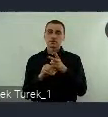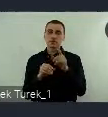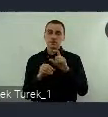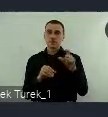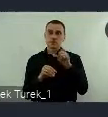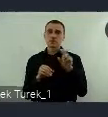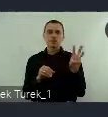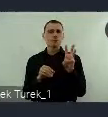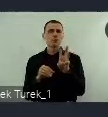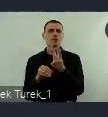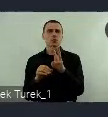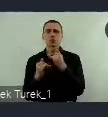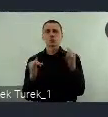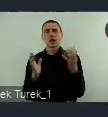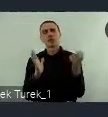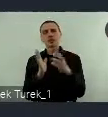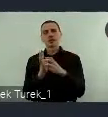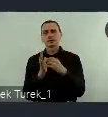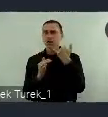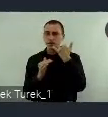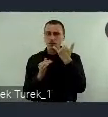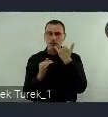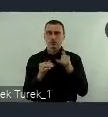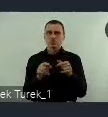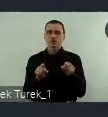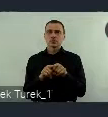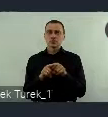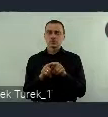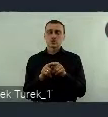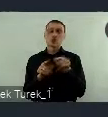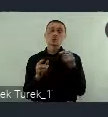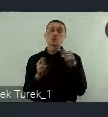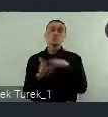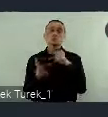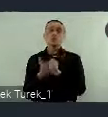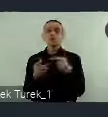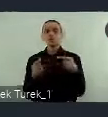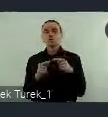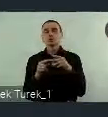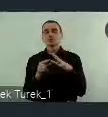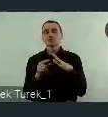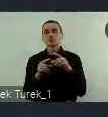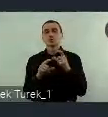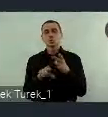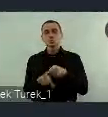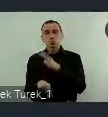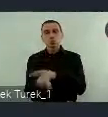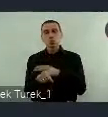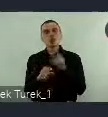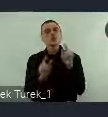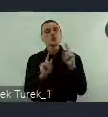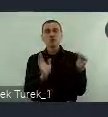internetowych aplikacji mobilnych podmiotów publicznych oczywiście znowu Sprawa dotyczy podmiotów publicznych ale urząd będzie żona was